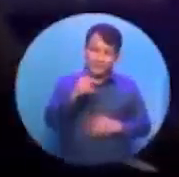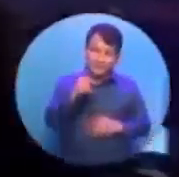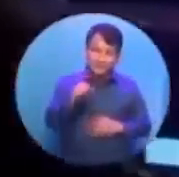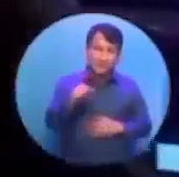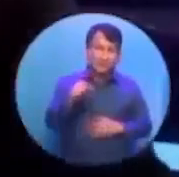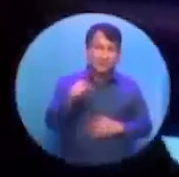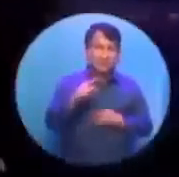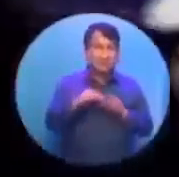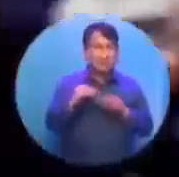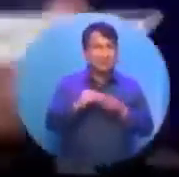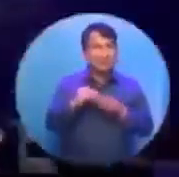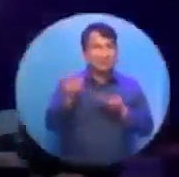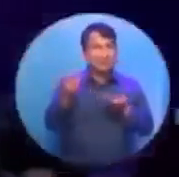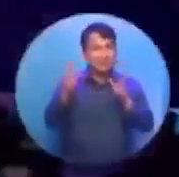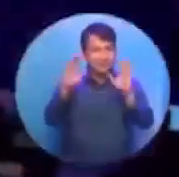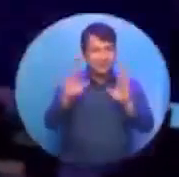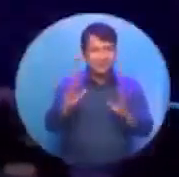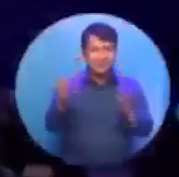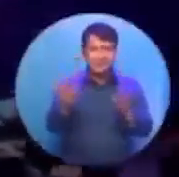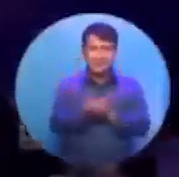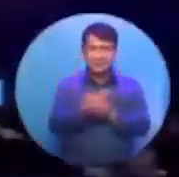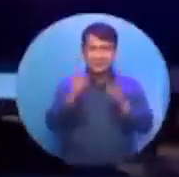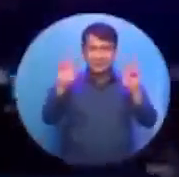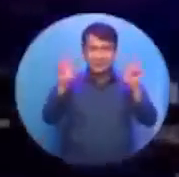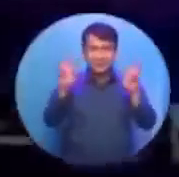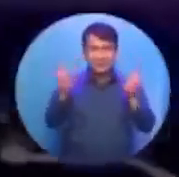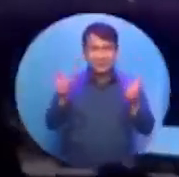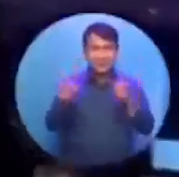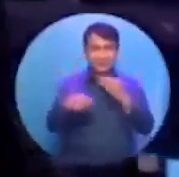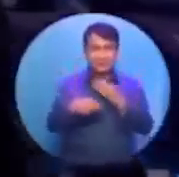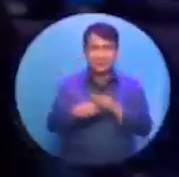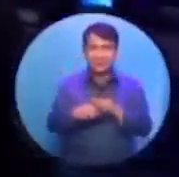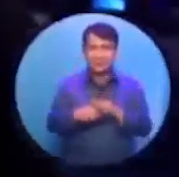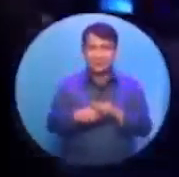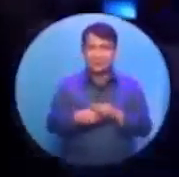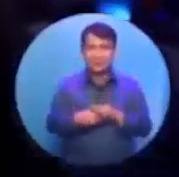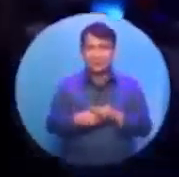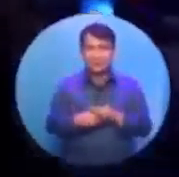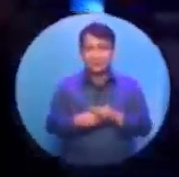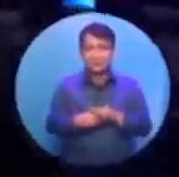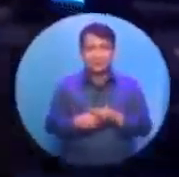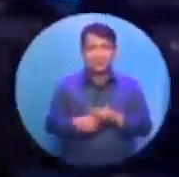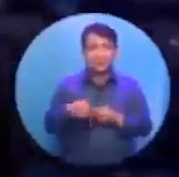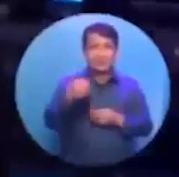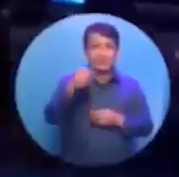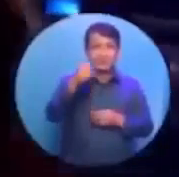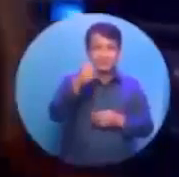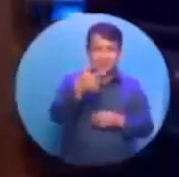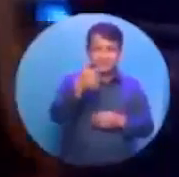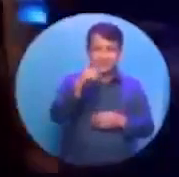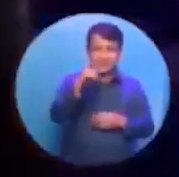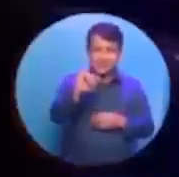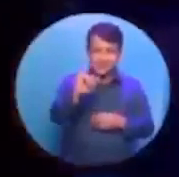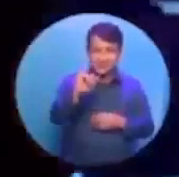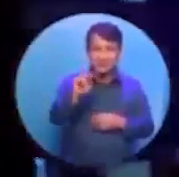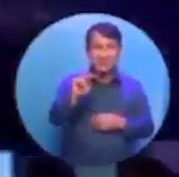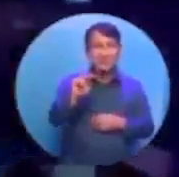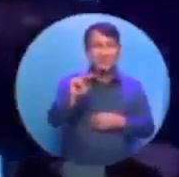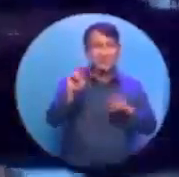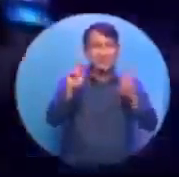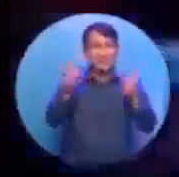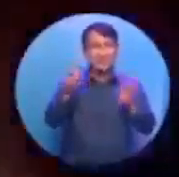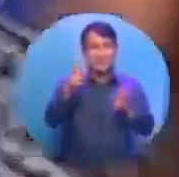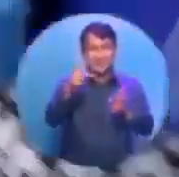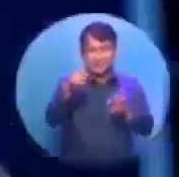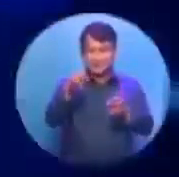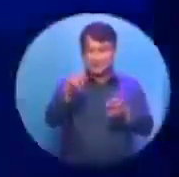daw yung bumubungan sa kanila. At may bago na silang bansad kay Cap, hindi na mamerto. Jim Kapitan. Wow, yun ang titulo na binigay nila.